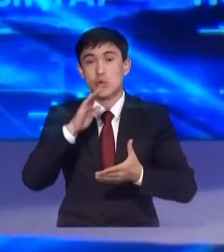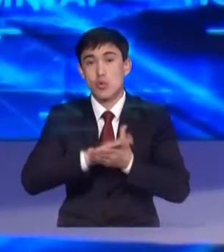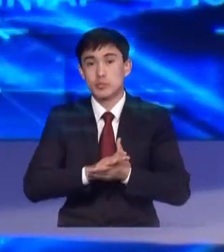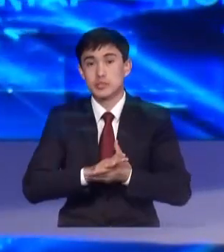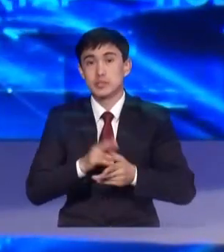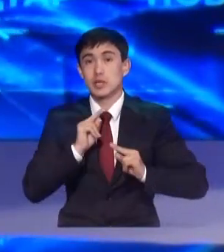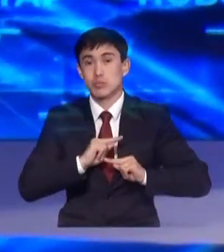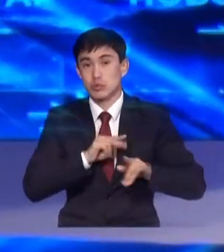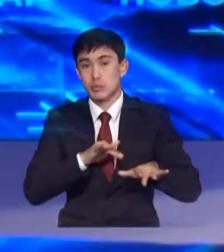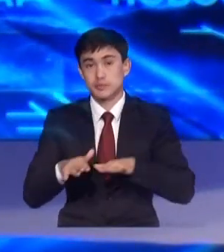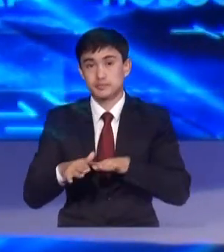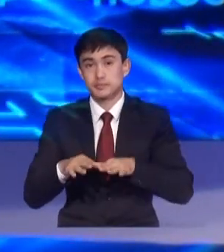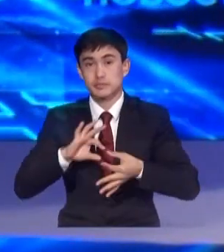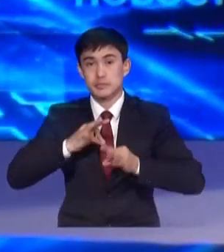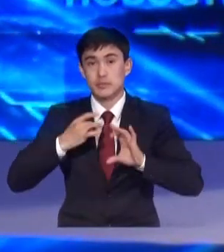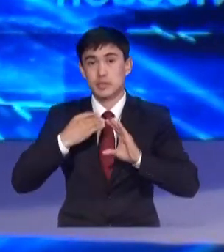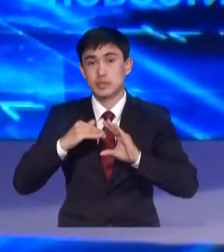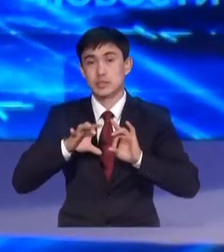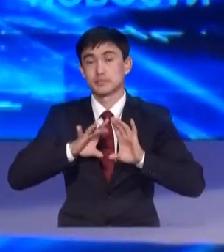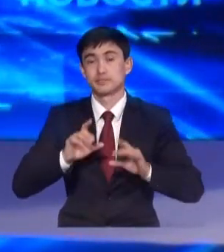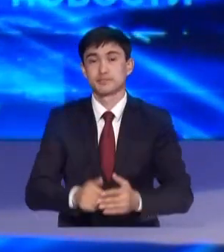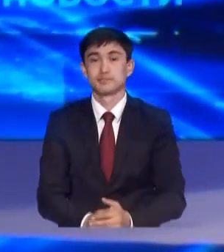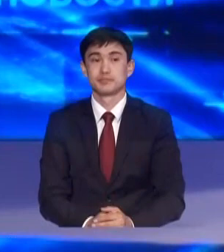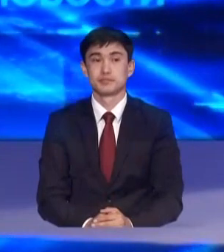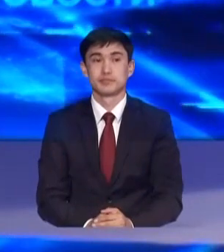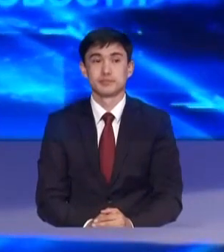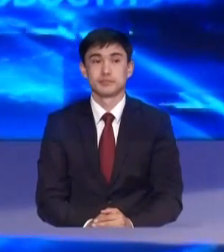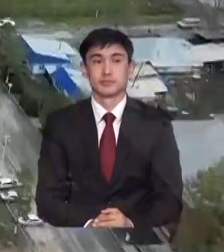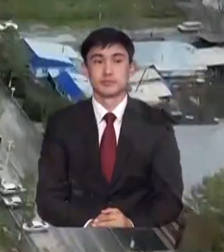ознакомился с текущими работами. Подробности в следующем сюжете.